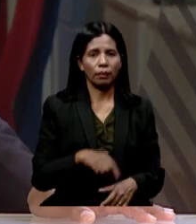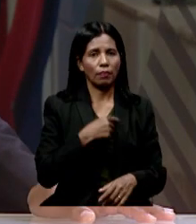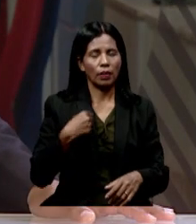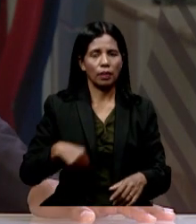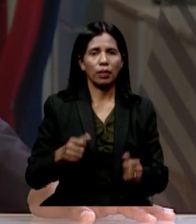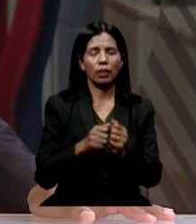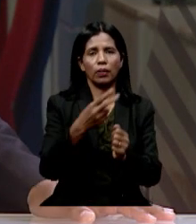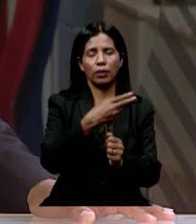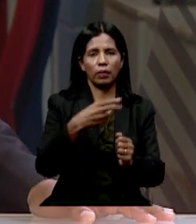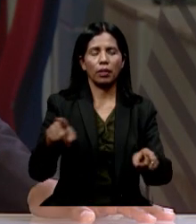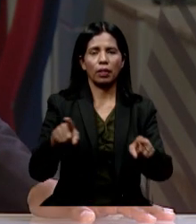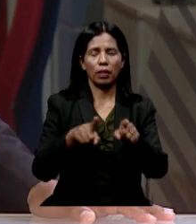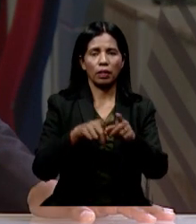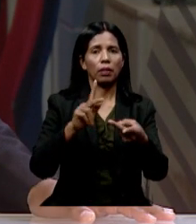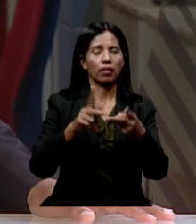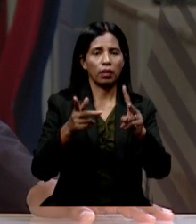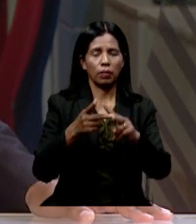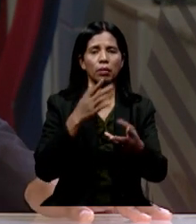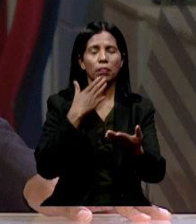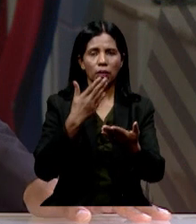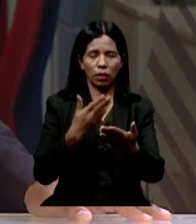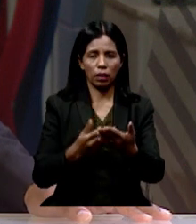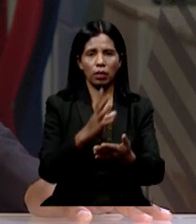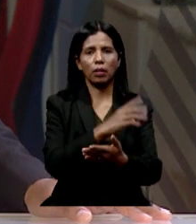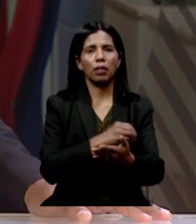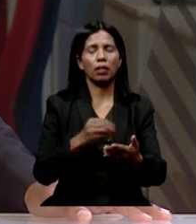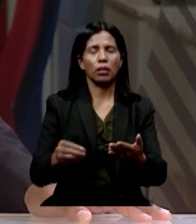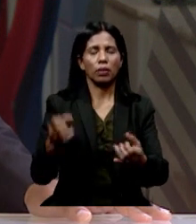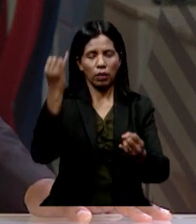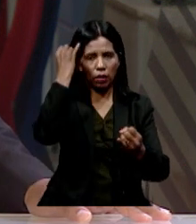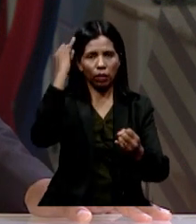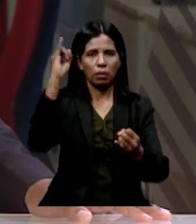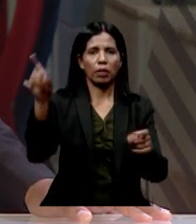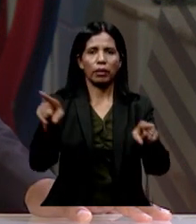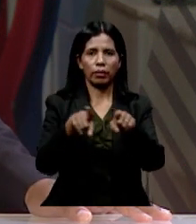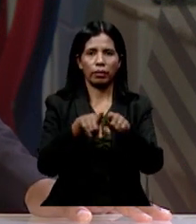janessan companheiro viazen parceiro nebe diak ho ideia nebe janessan.